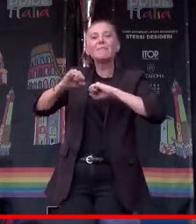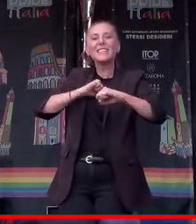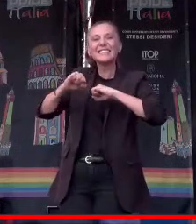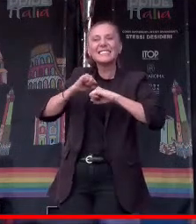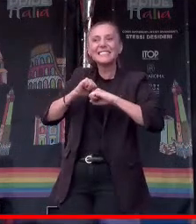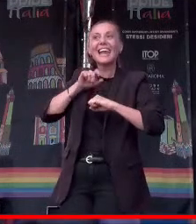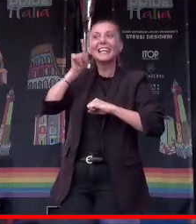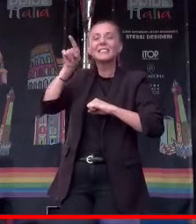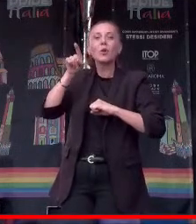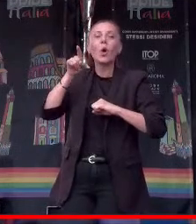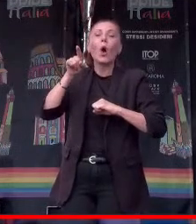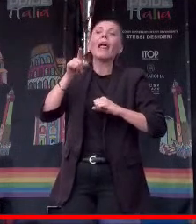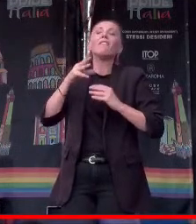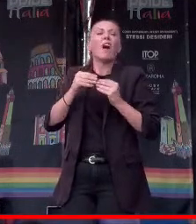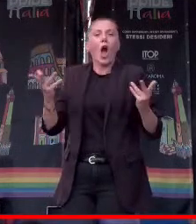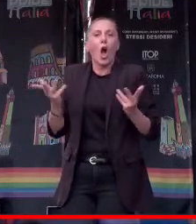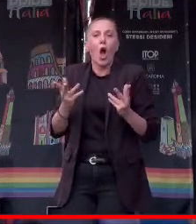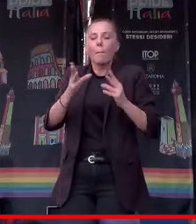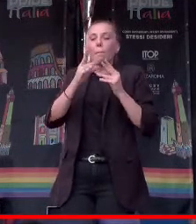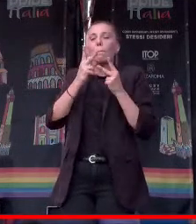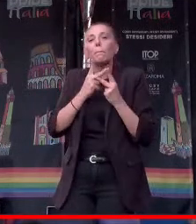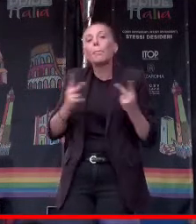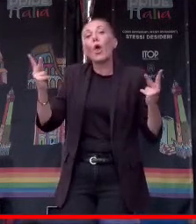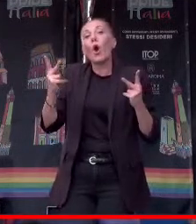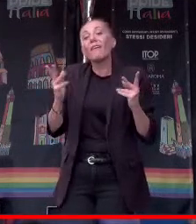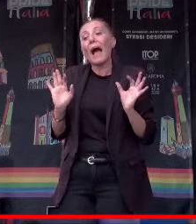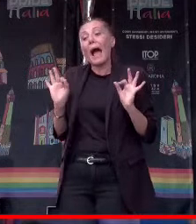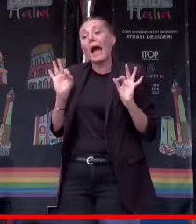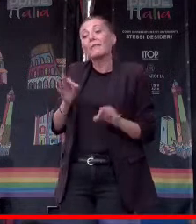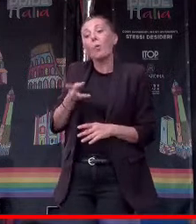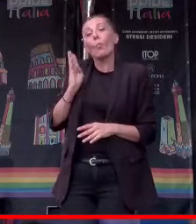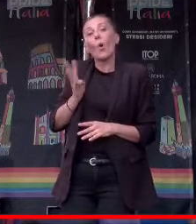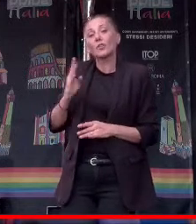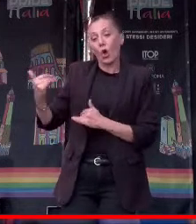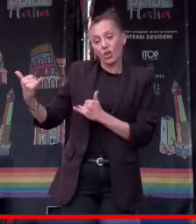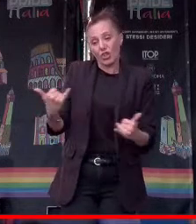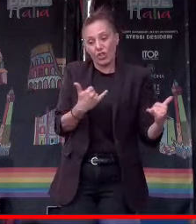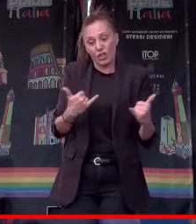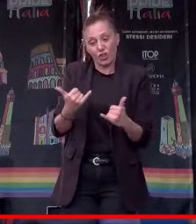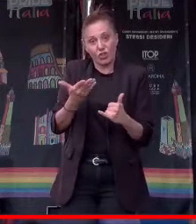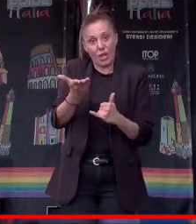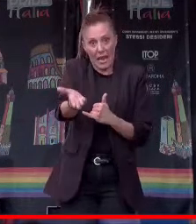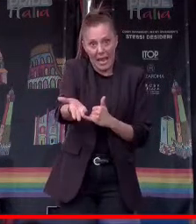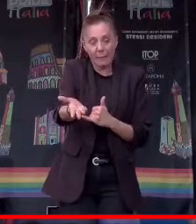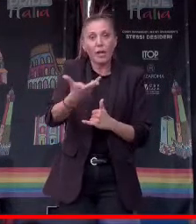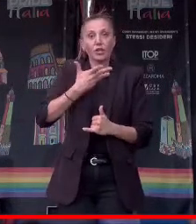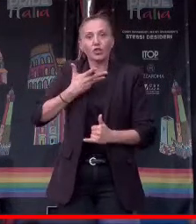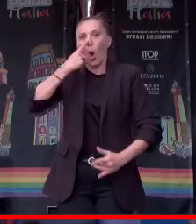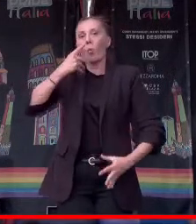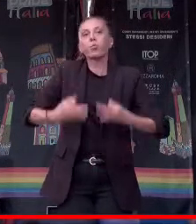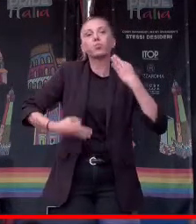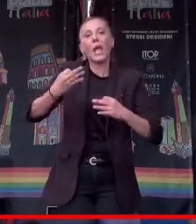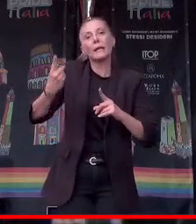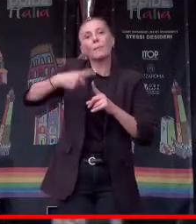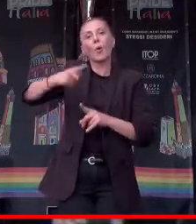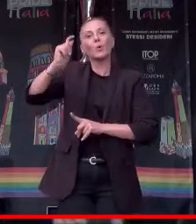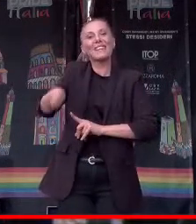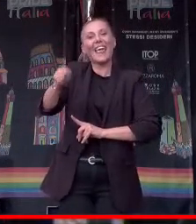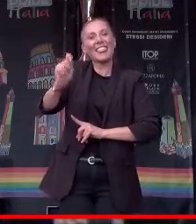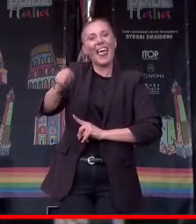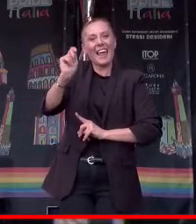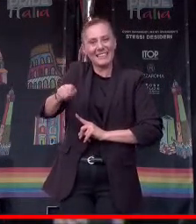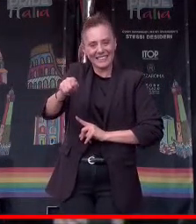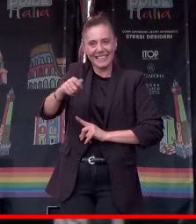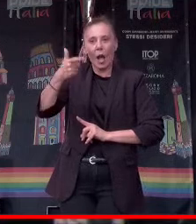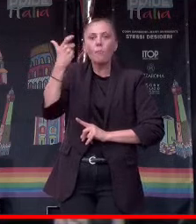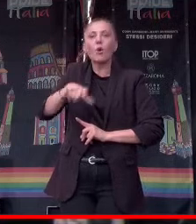è un tentativo di arrivare al 14 dicembre, giorno in cui ci sarà l'udienza e la sentenza, visto che il